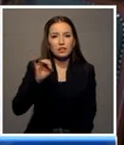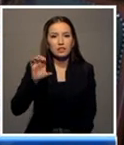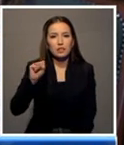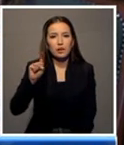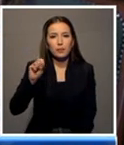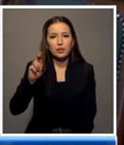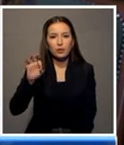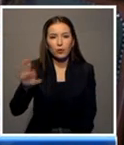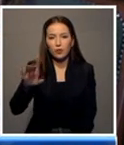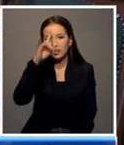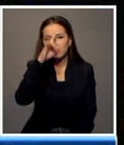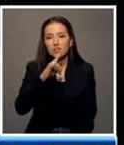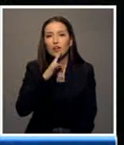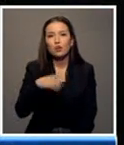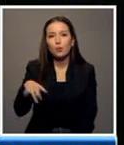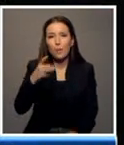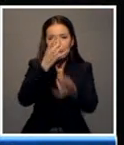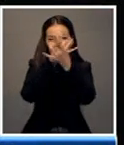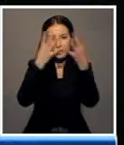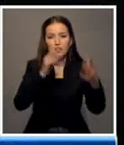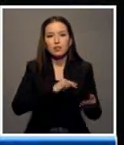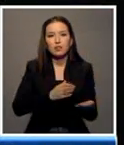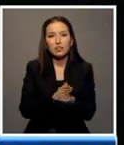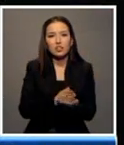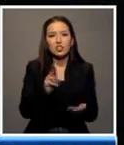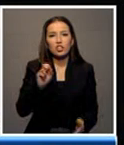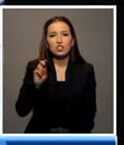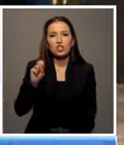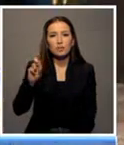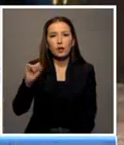Исабеков пен Қазақстан Республикасының мәдениет қайраткері Мырзан Кенжебайұлы.